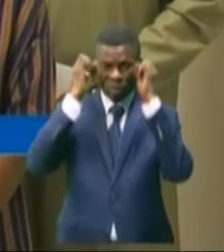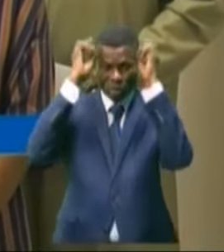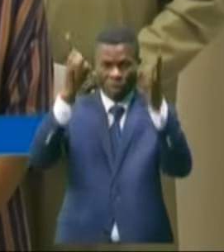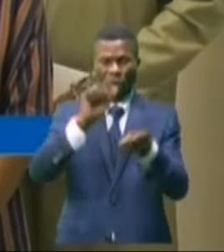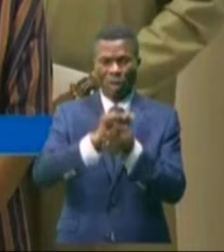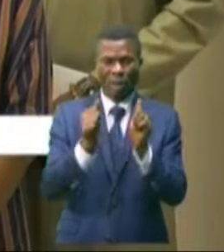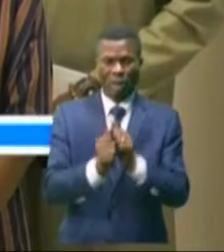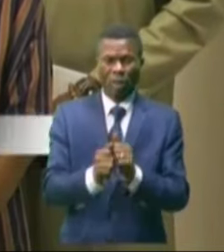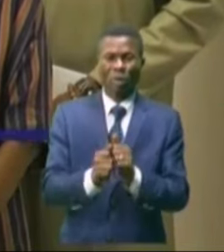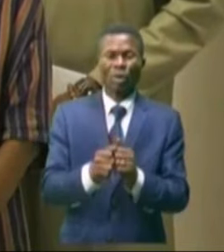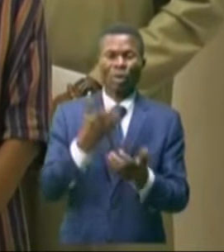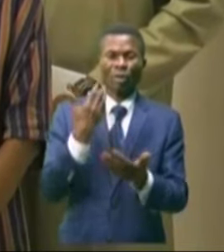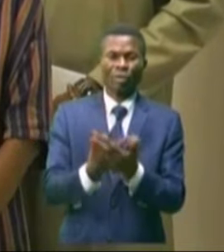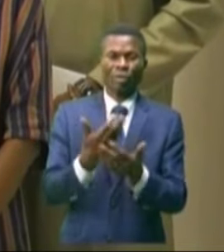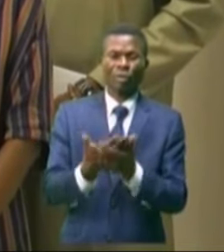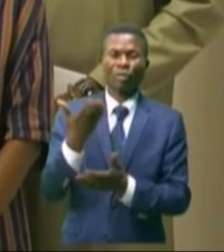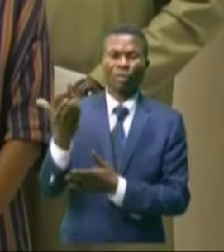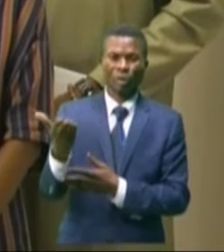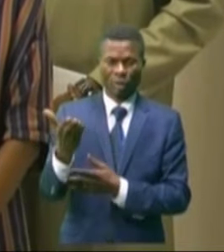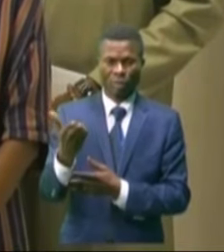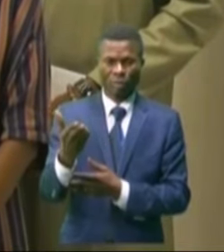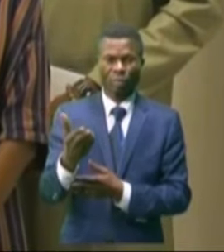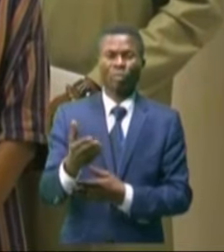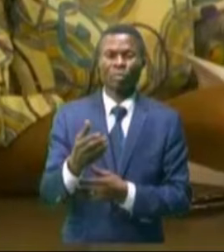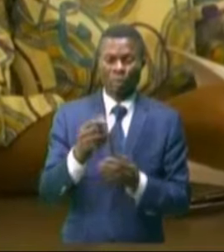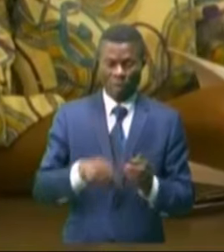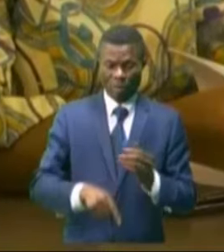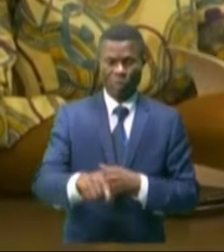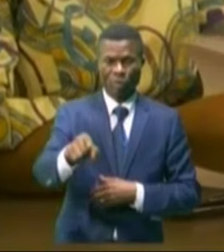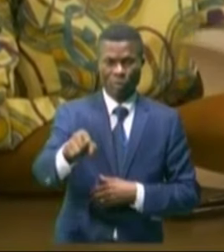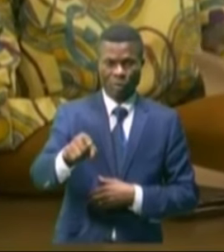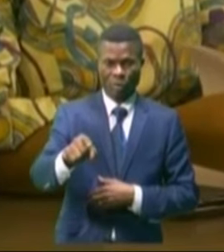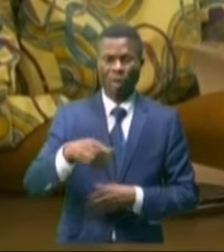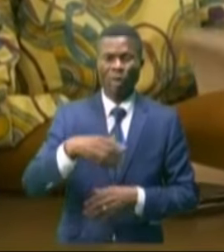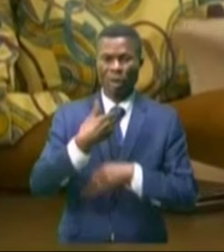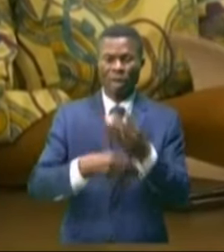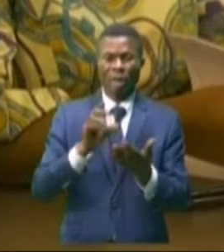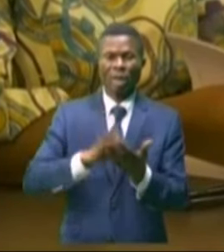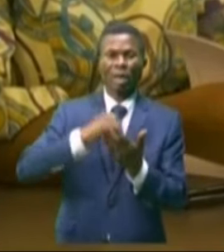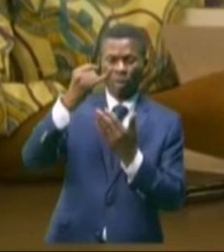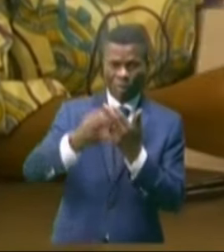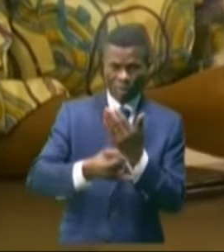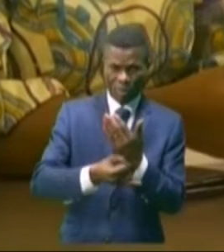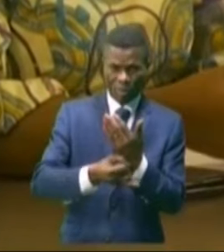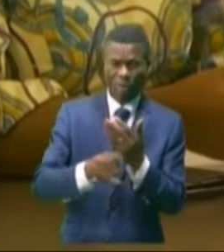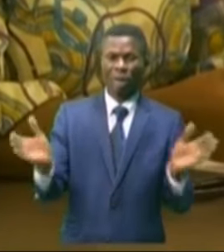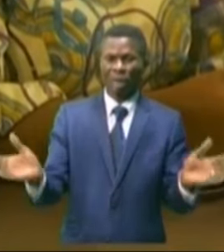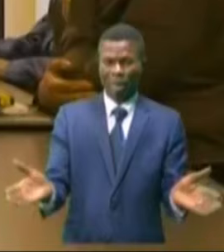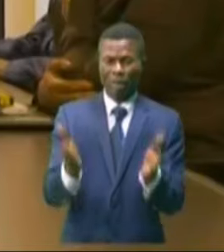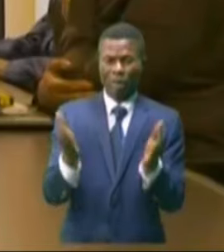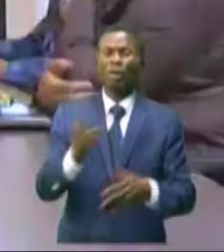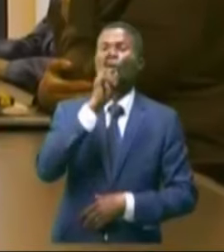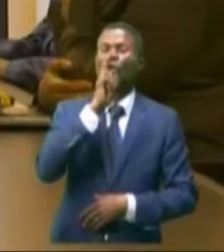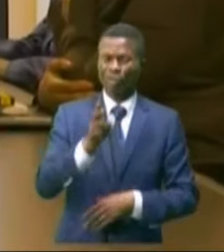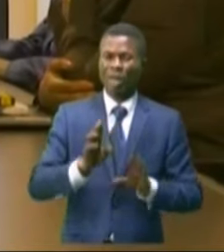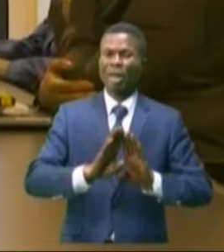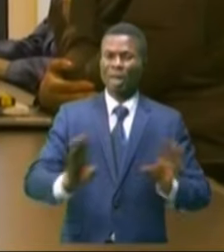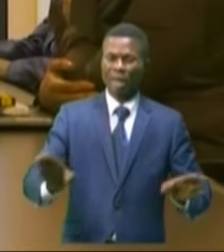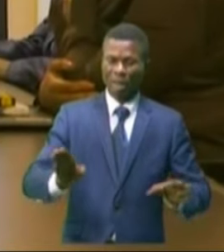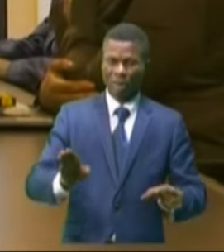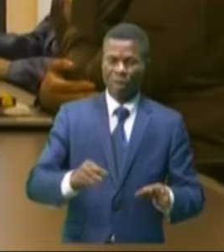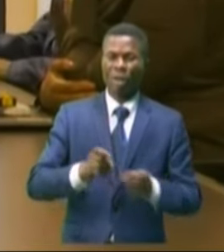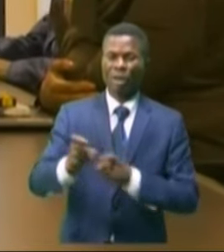situation d'urgence qui va être produite dans les mois qui viennent. C'est assurer que le programme va renforcer les capacités